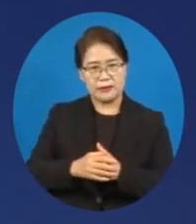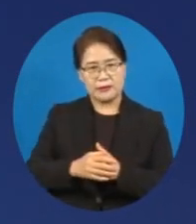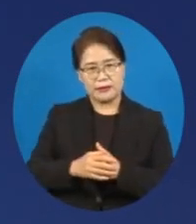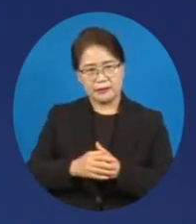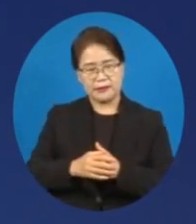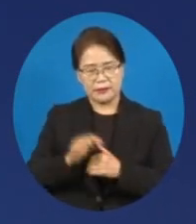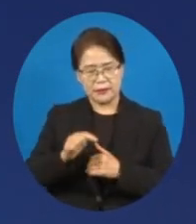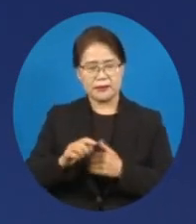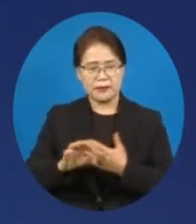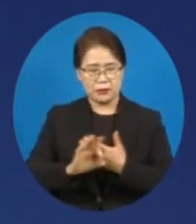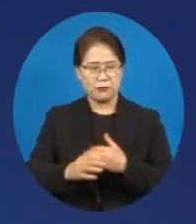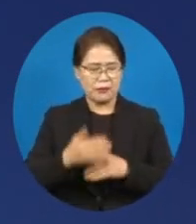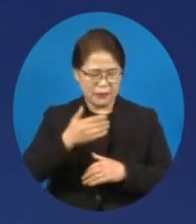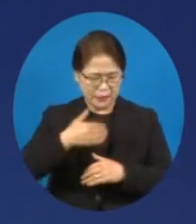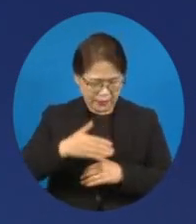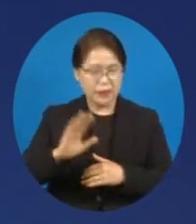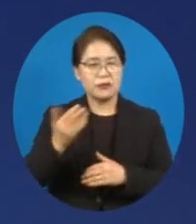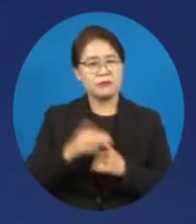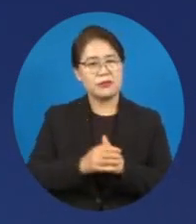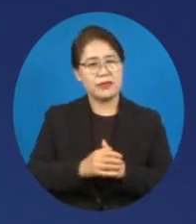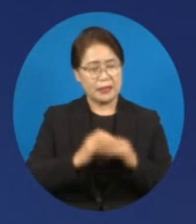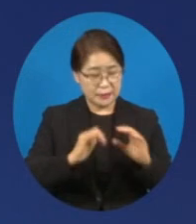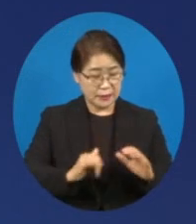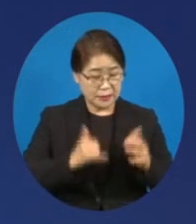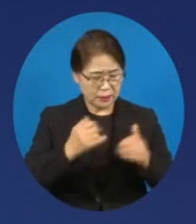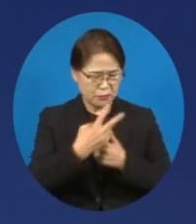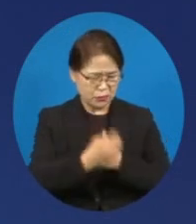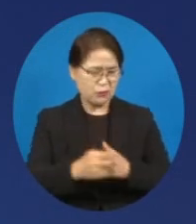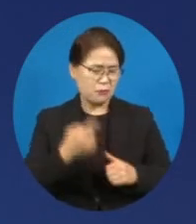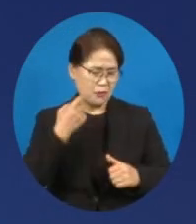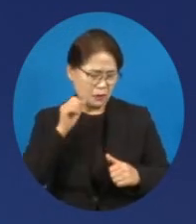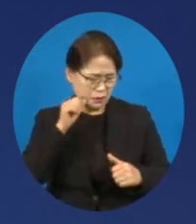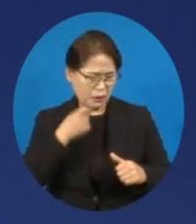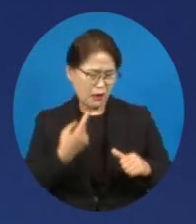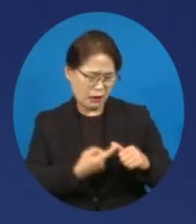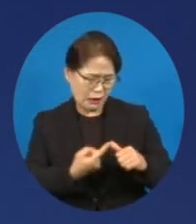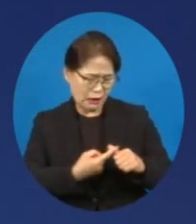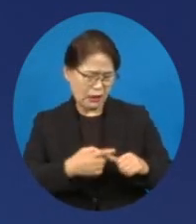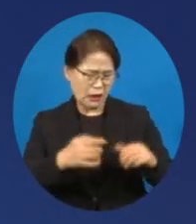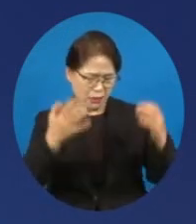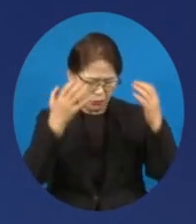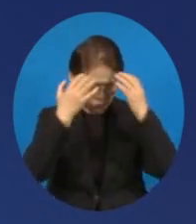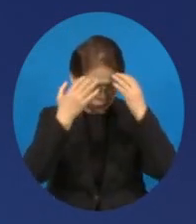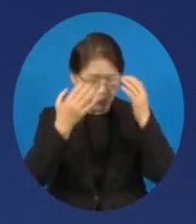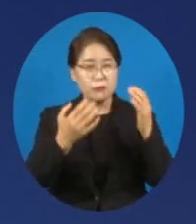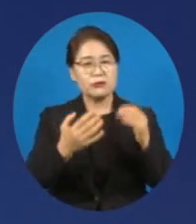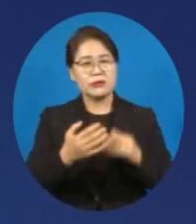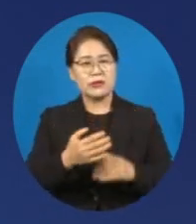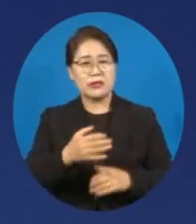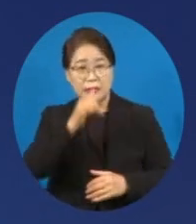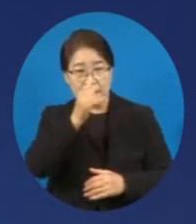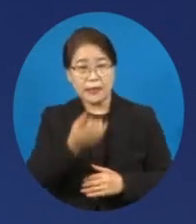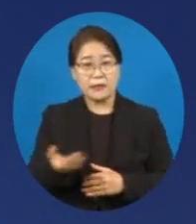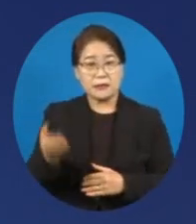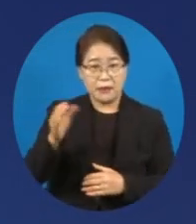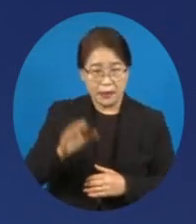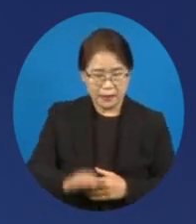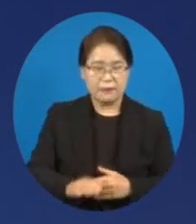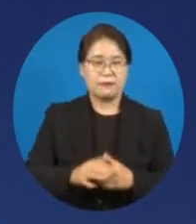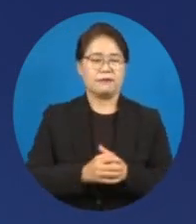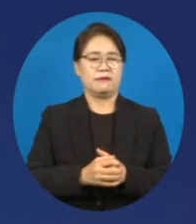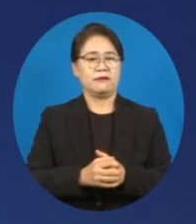가야 합니다 세상의 미움과 조롱과 환란이 우리를 기다린다고 할지라도